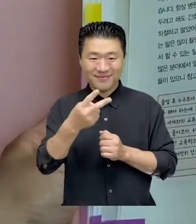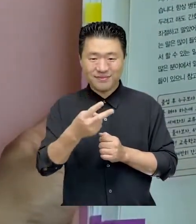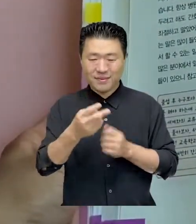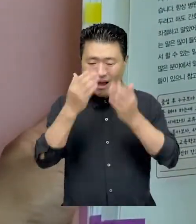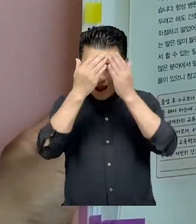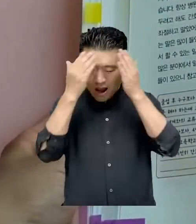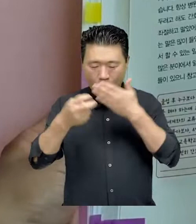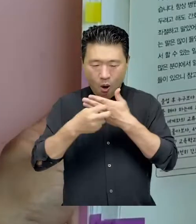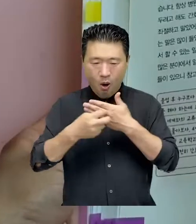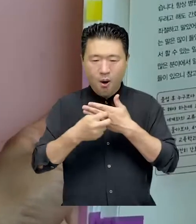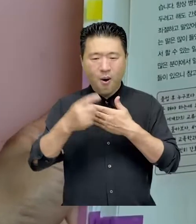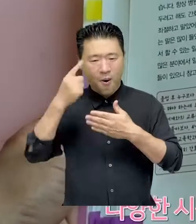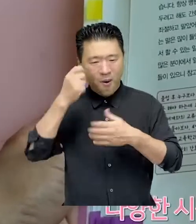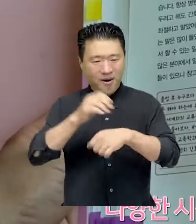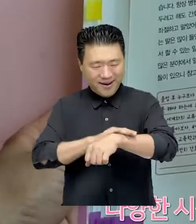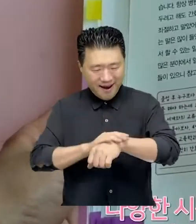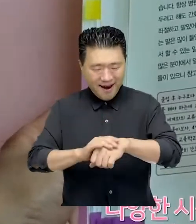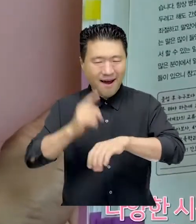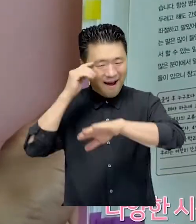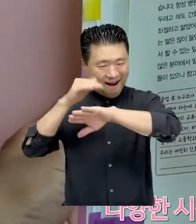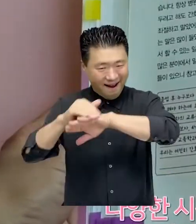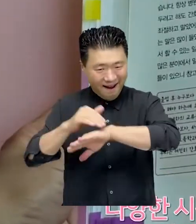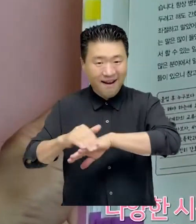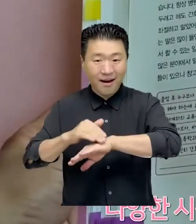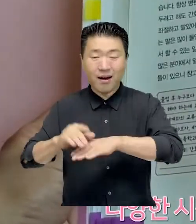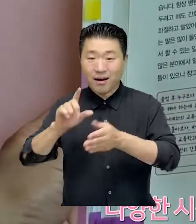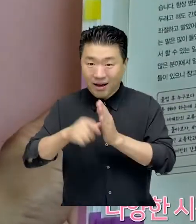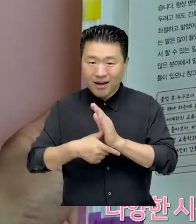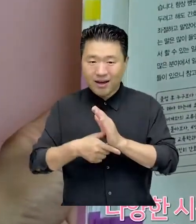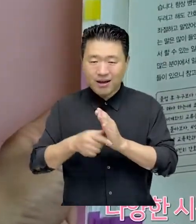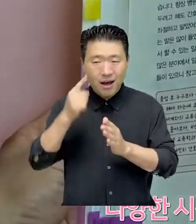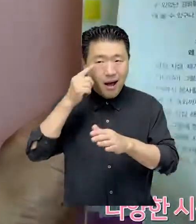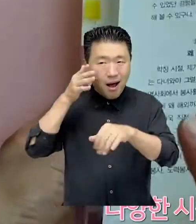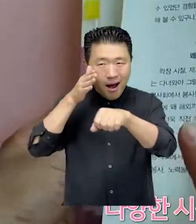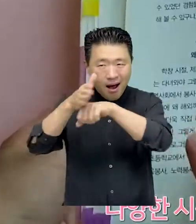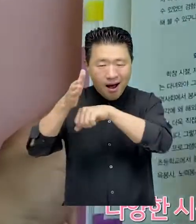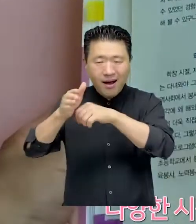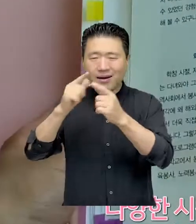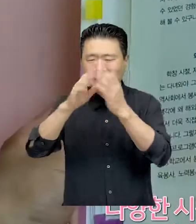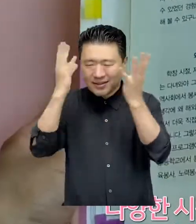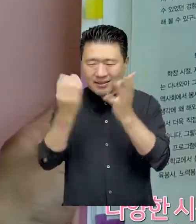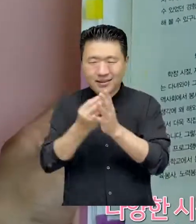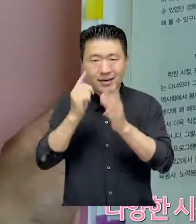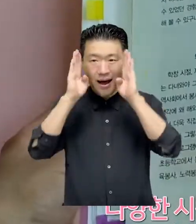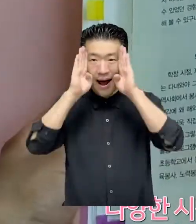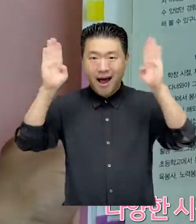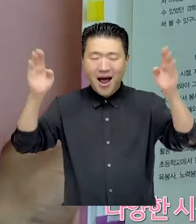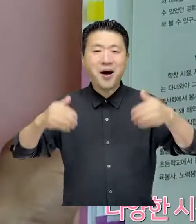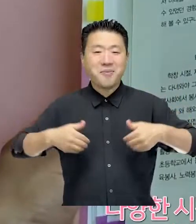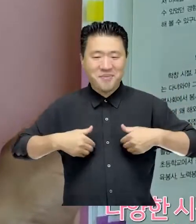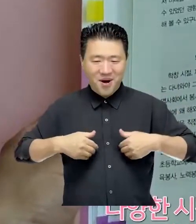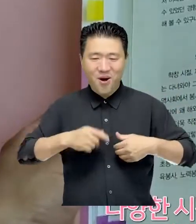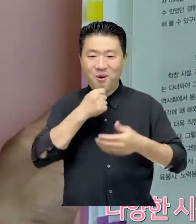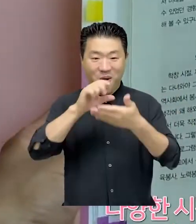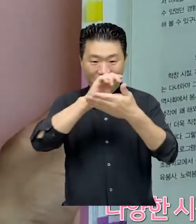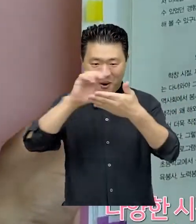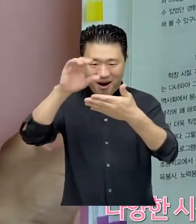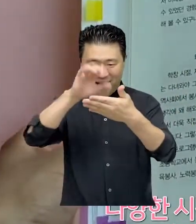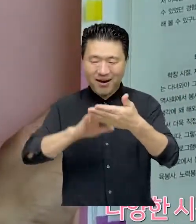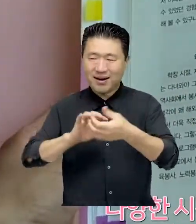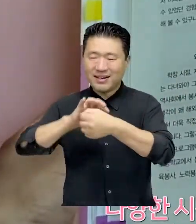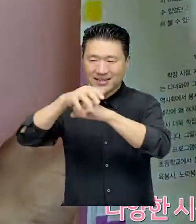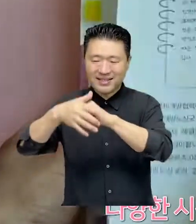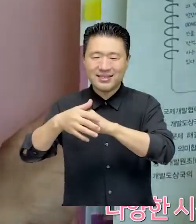그리고 간호사 똑똑하게 인생 설계하기라는 소제목에서는 다양한 시각으로 세상을 바라보자 라는